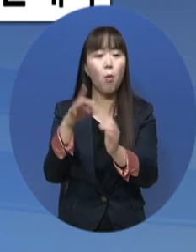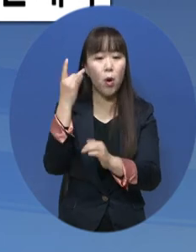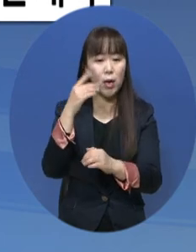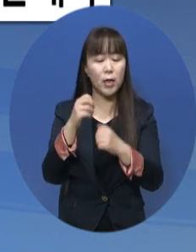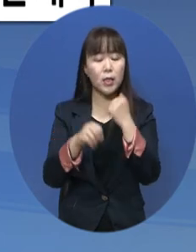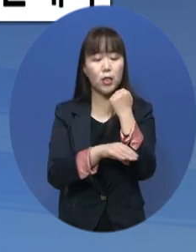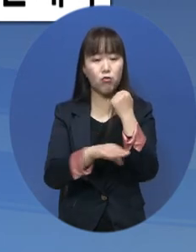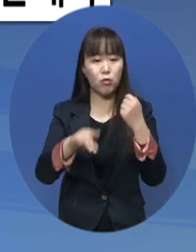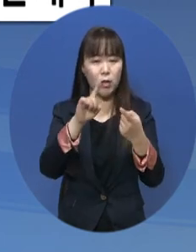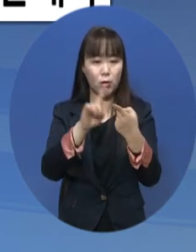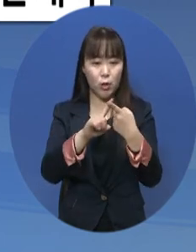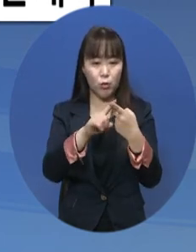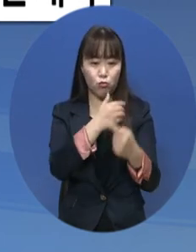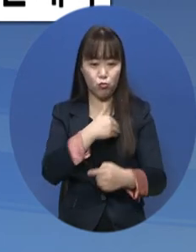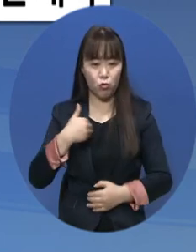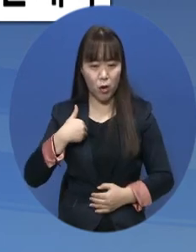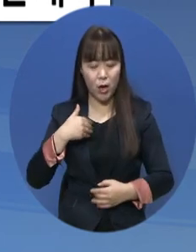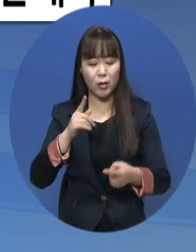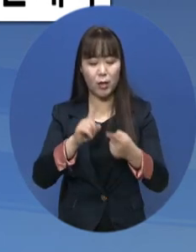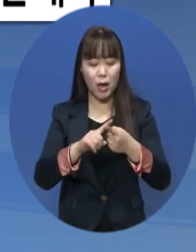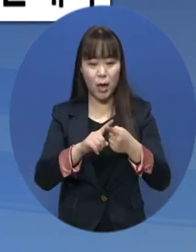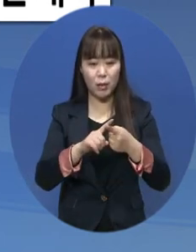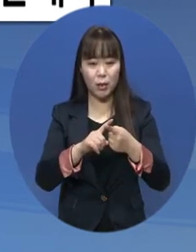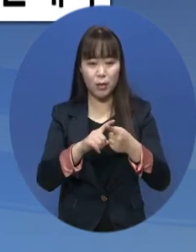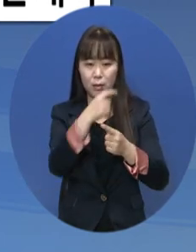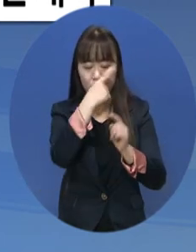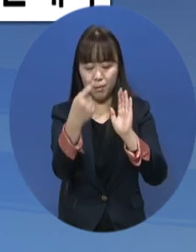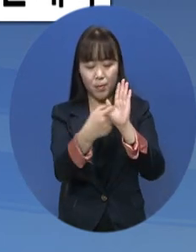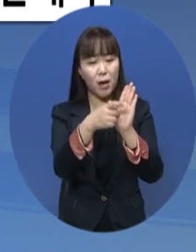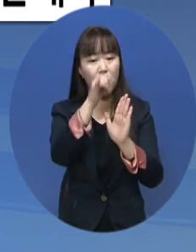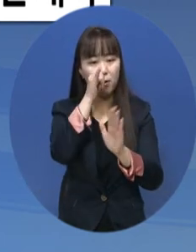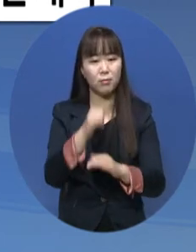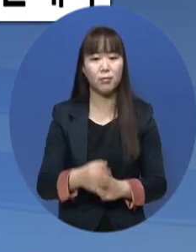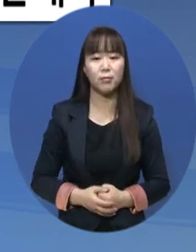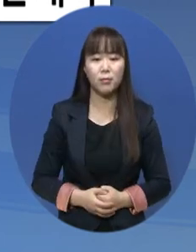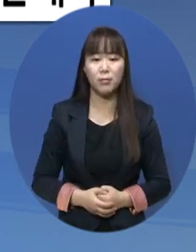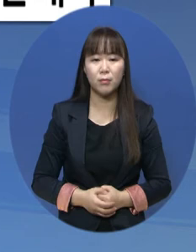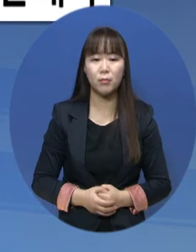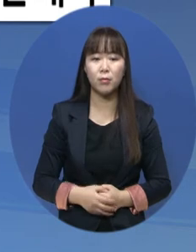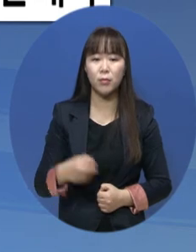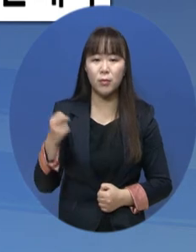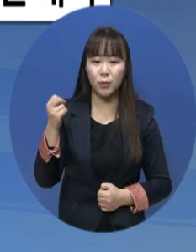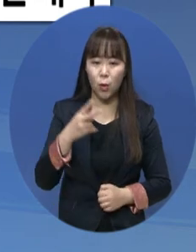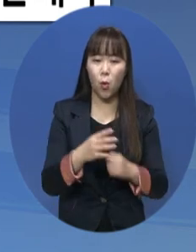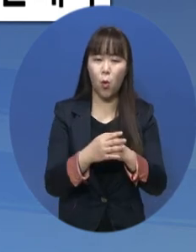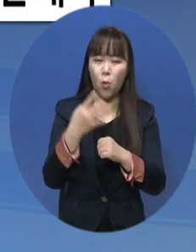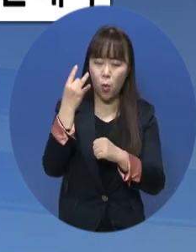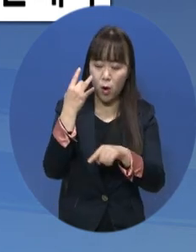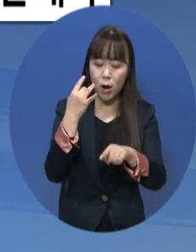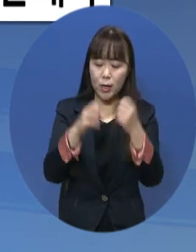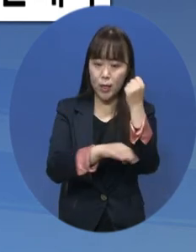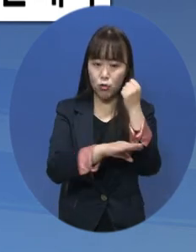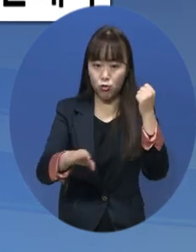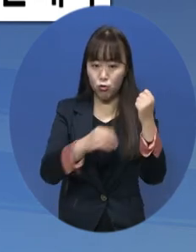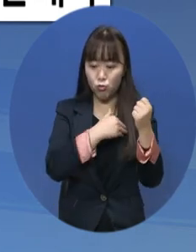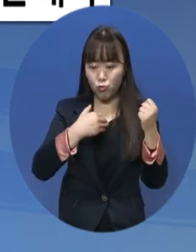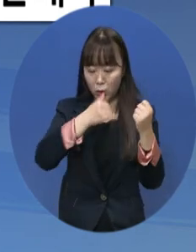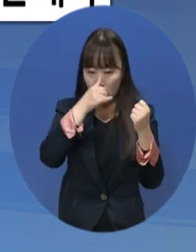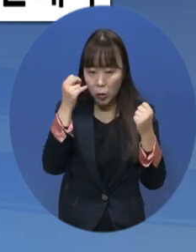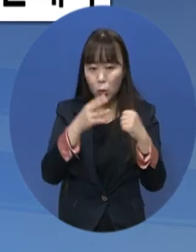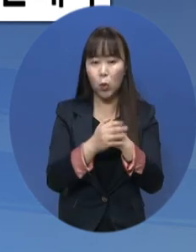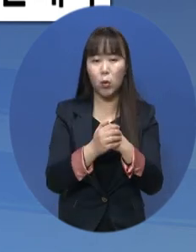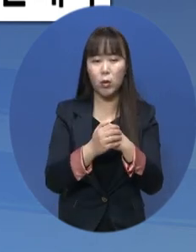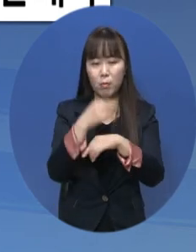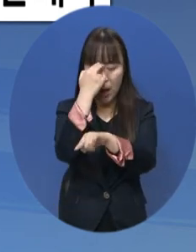기준을 충족하는 것으로 본다는 단서를 신설했습니다. 또한 기존 기준을 충족하거나 장애물